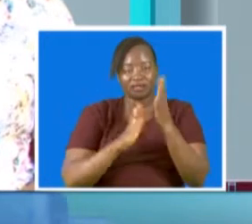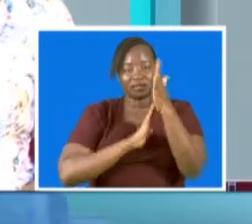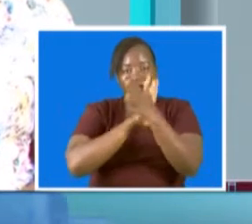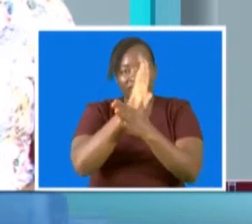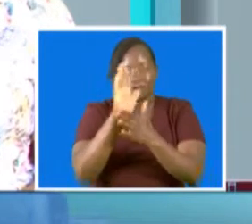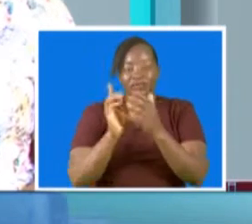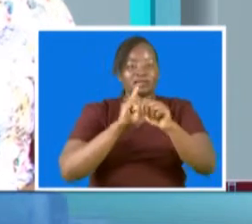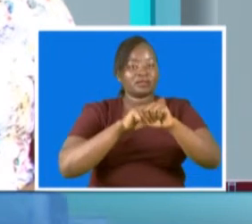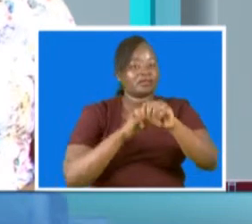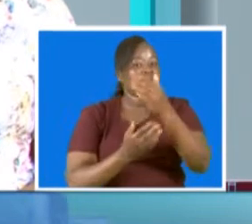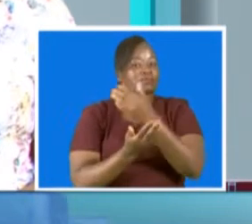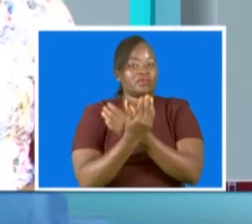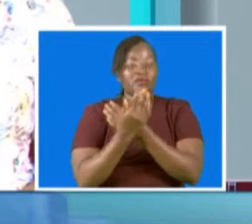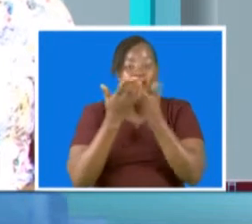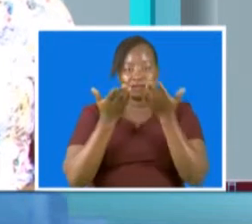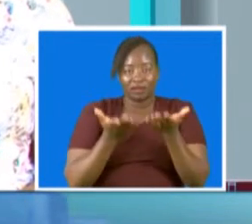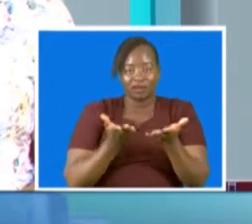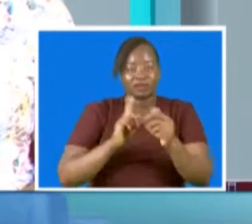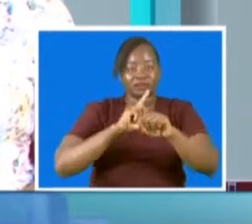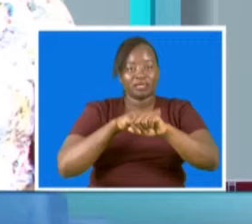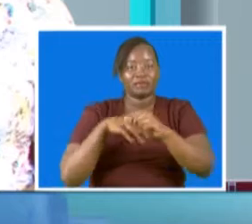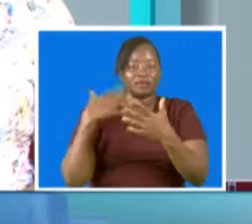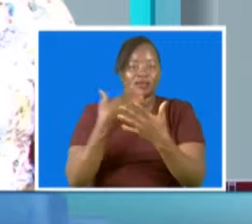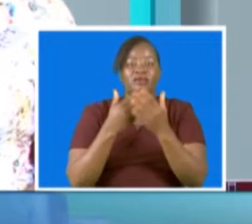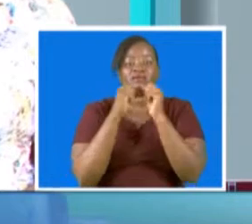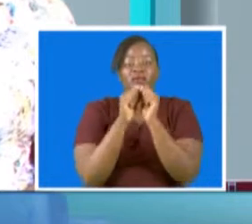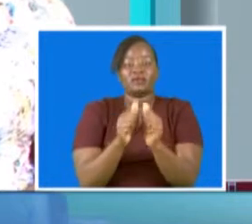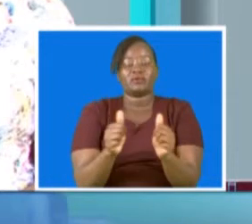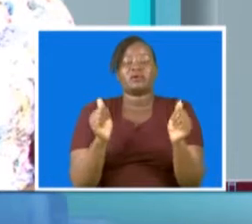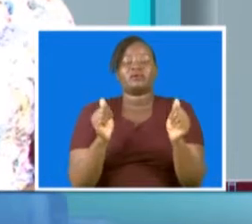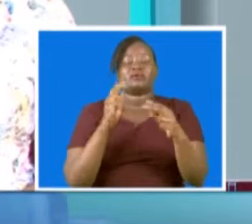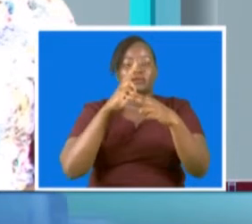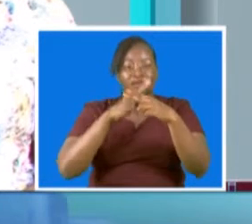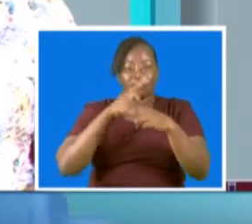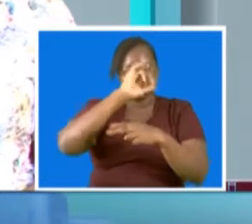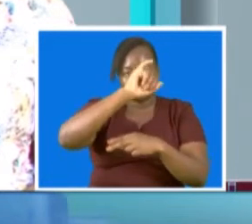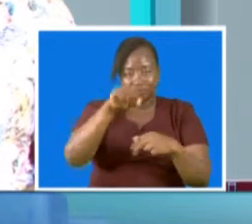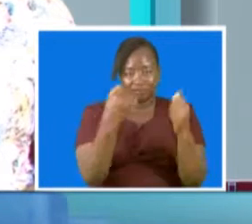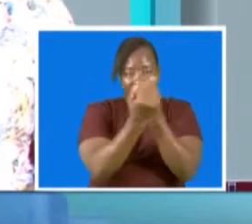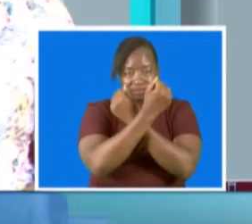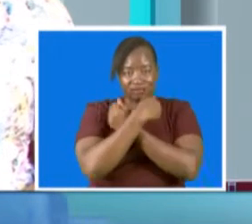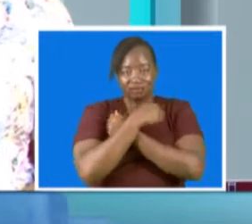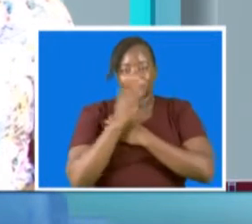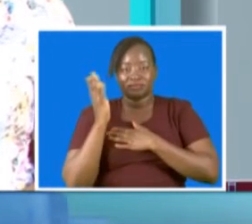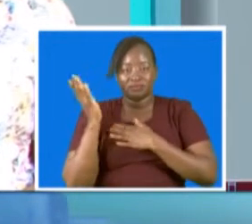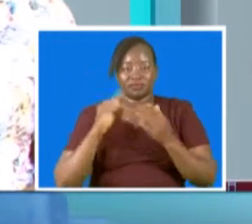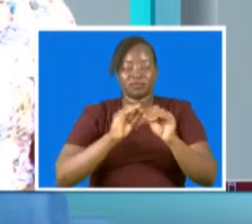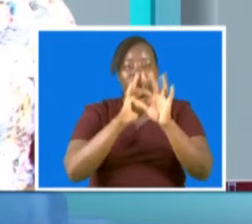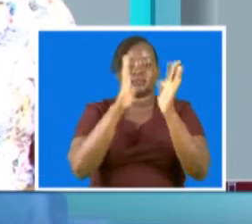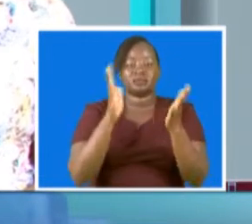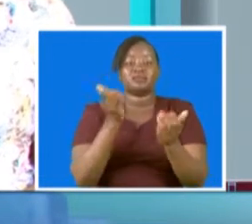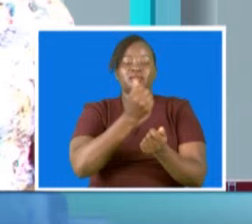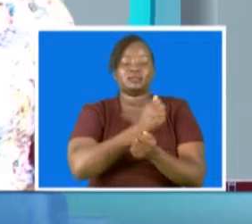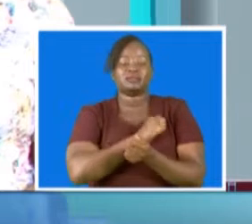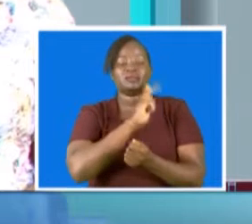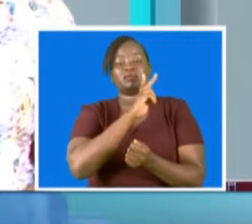tukorwo tugikurehera mohoro maria twatire tugikumathira kuma mathaa ma rucini nginya riri ithana rio riarikia kwigira ritwa riakwa ni MUIRURI JOHNMO nake MUTAURI